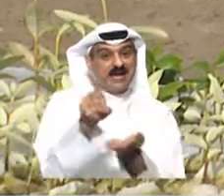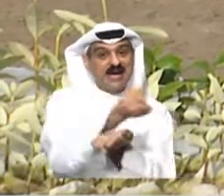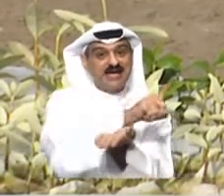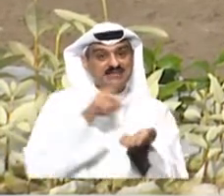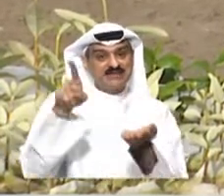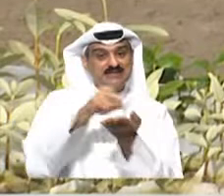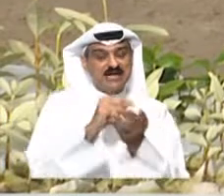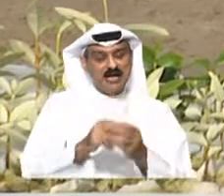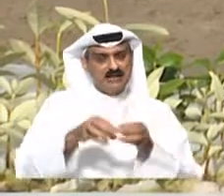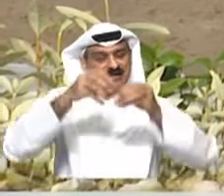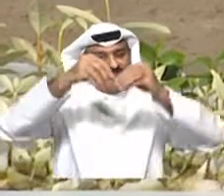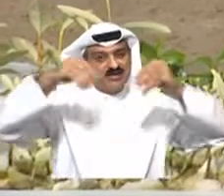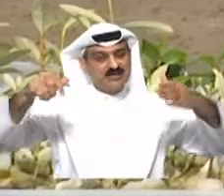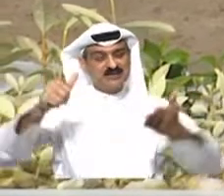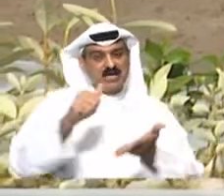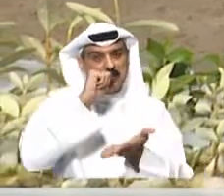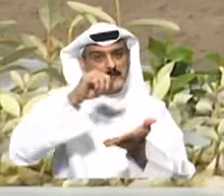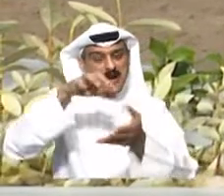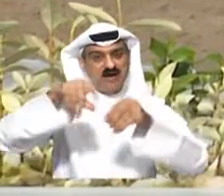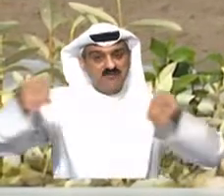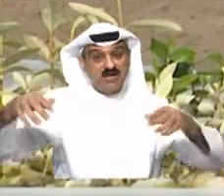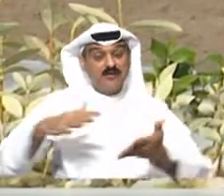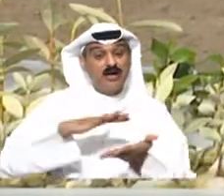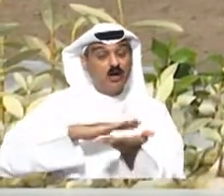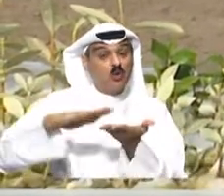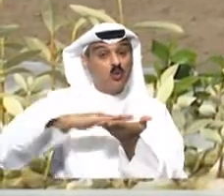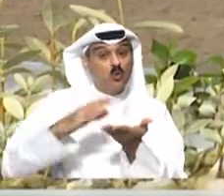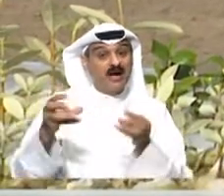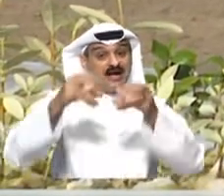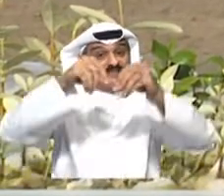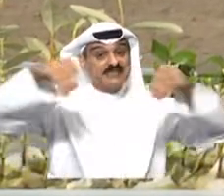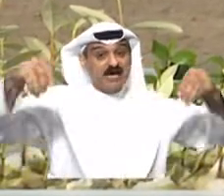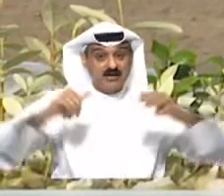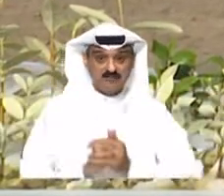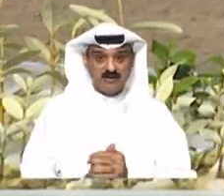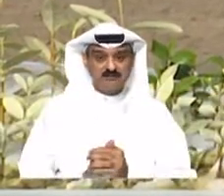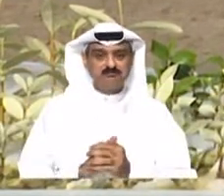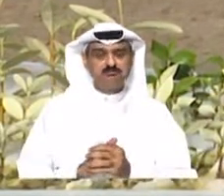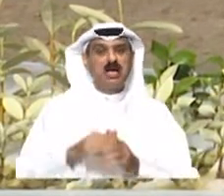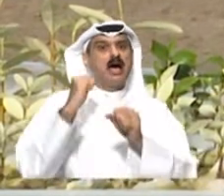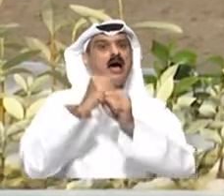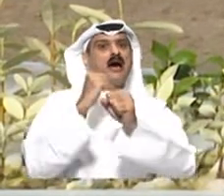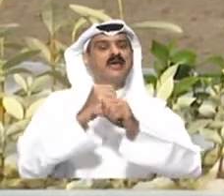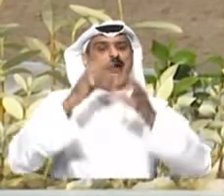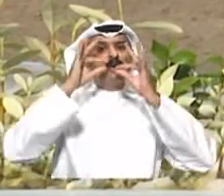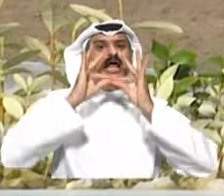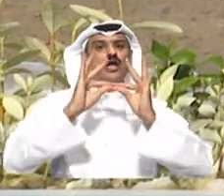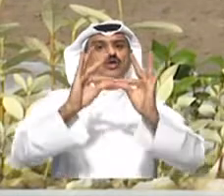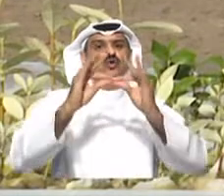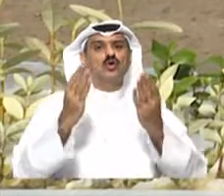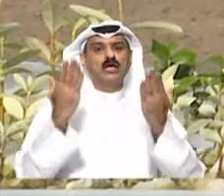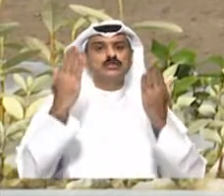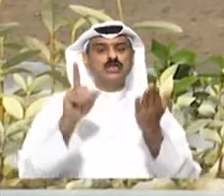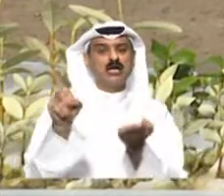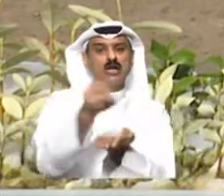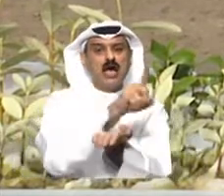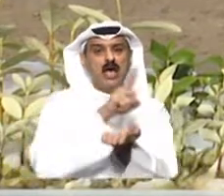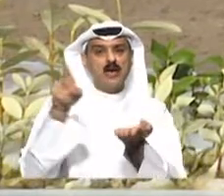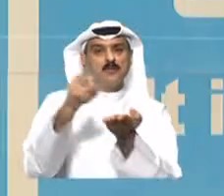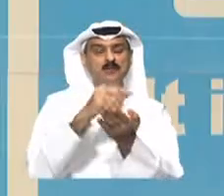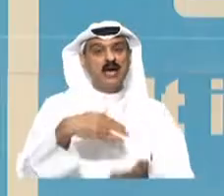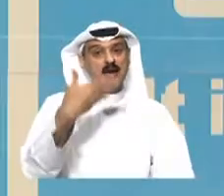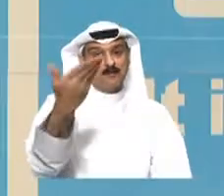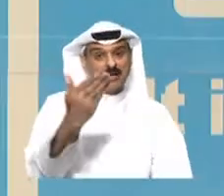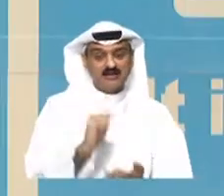الطينية والبيئة الصحراوية في دولة الكويت، والمشاريع هذه إن شاء الله مشاريع مستدامة لبيئة أفضل لأجيالنا القادمة بإذن